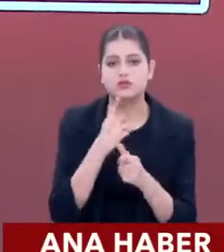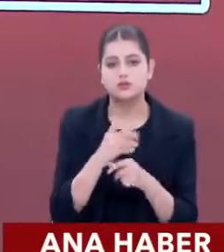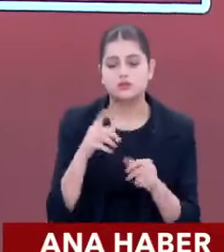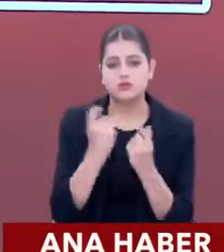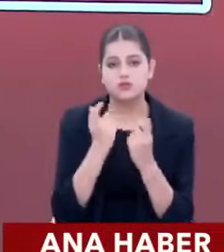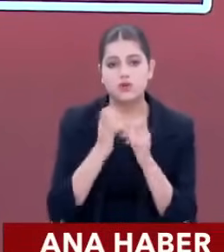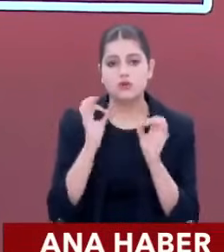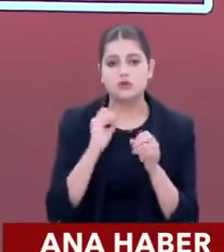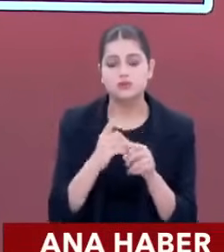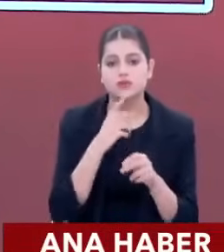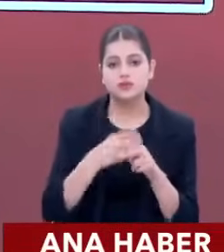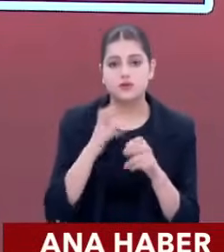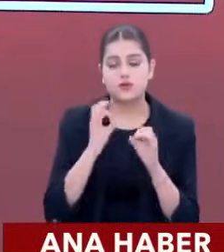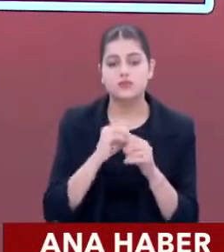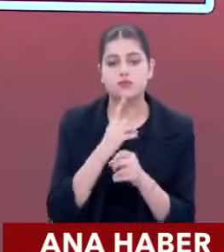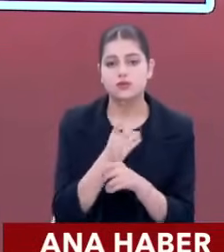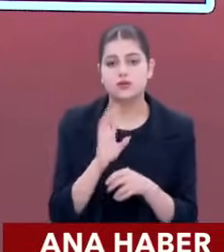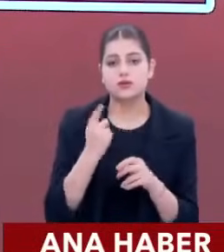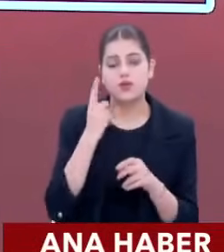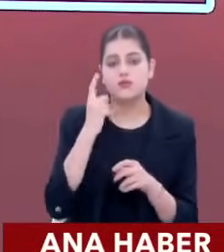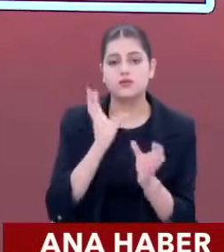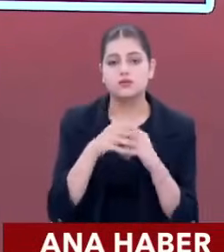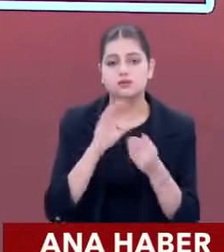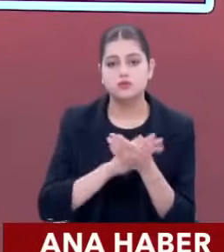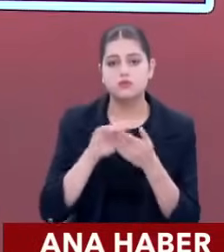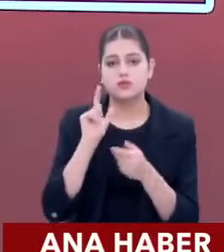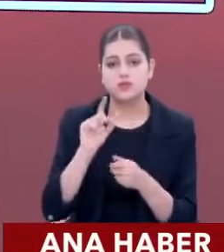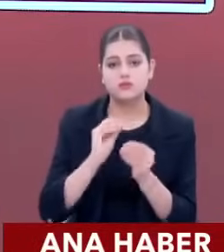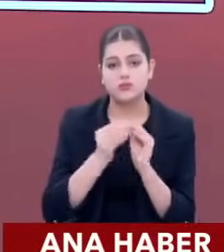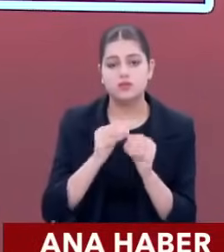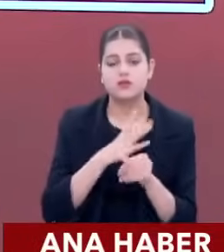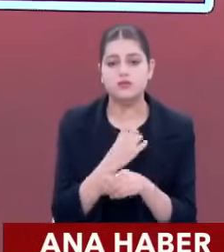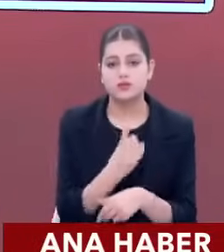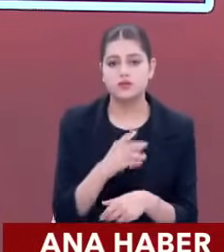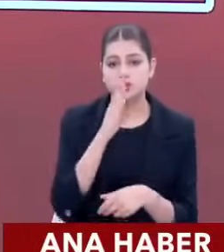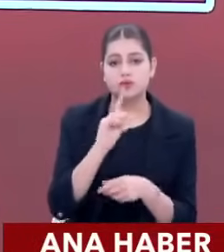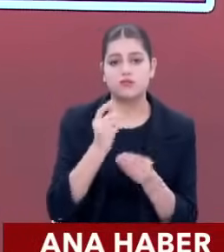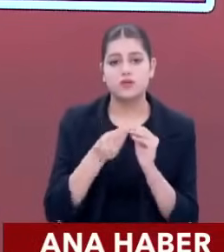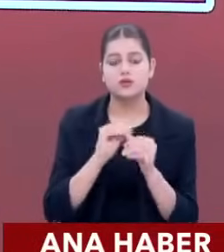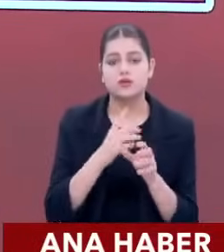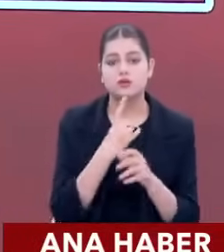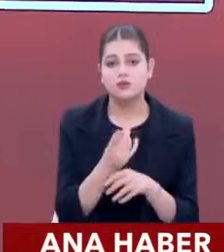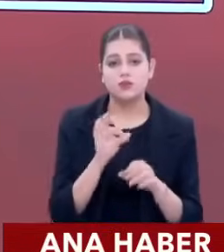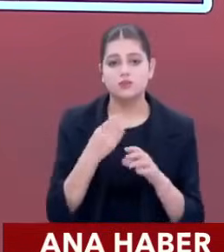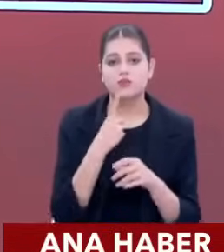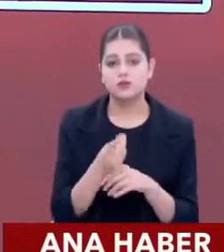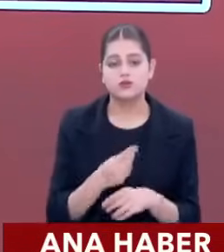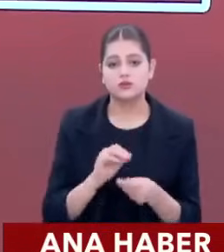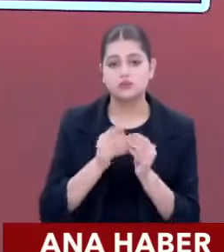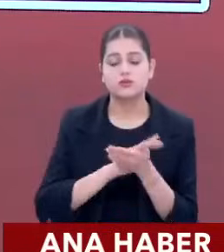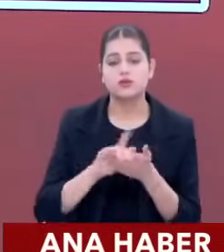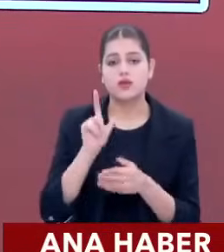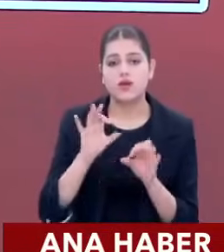önemli kritik hükümetin çözmesi gereken meseleler var ciddi meseleler Bunlar ve ideilikle